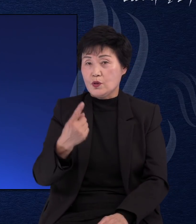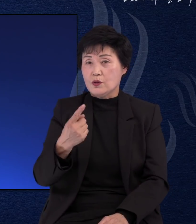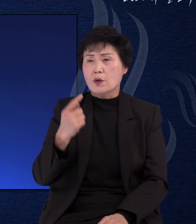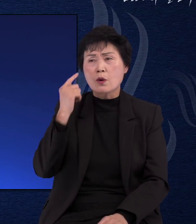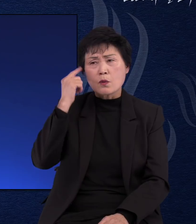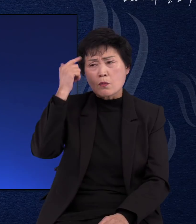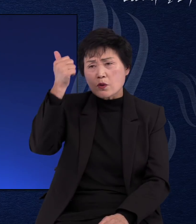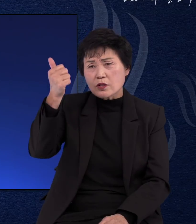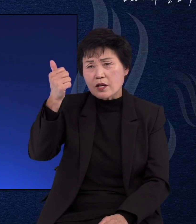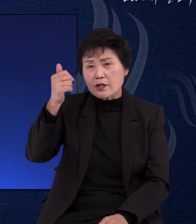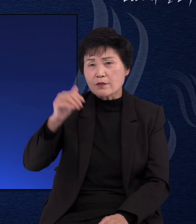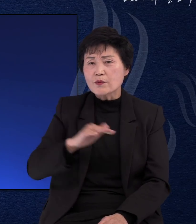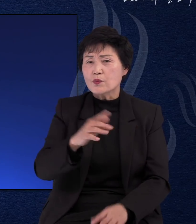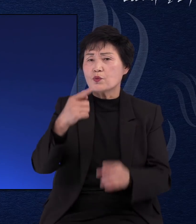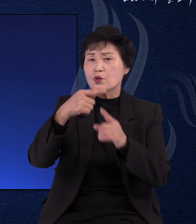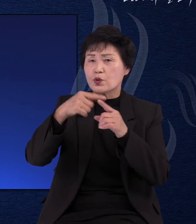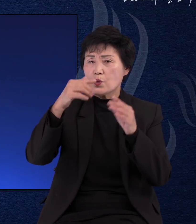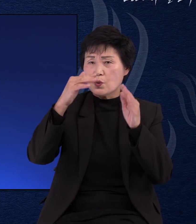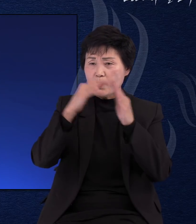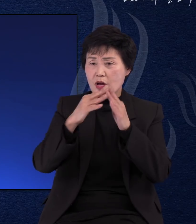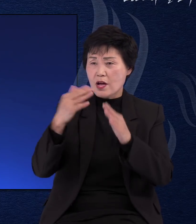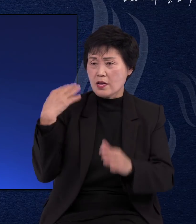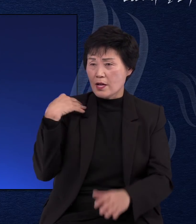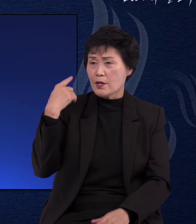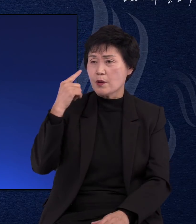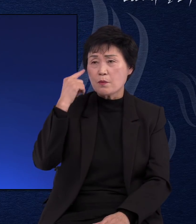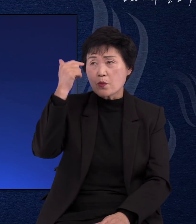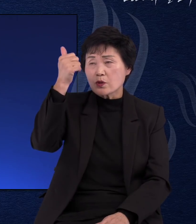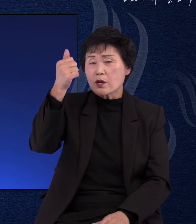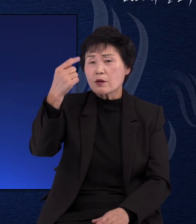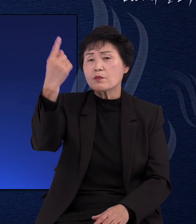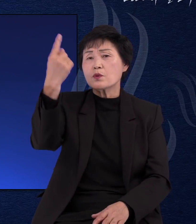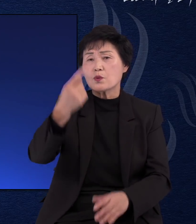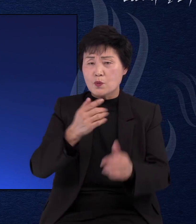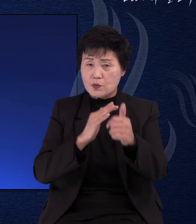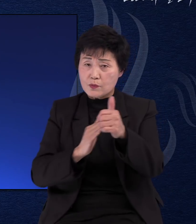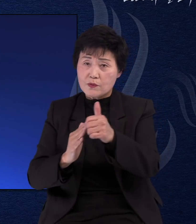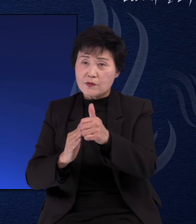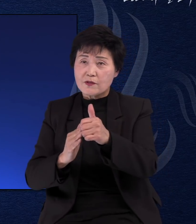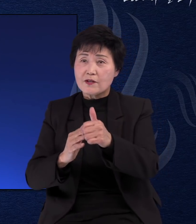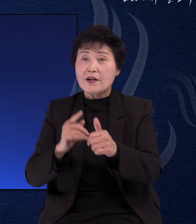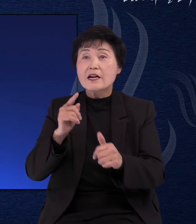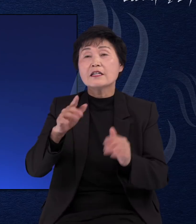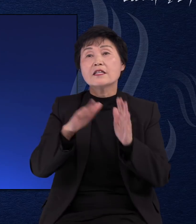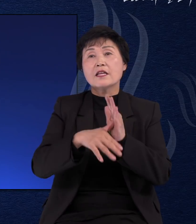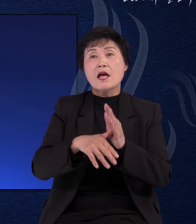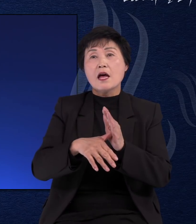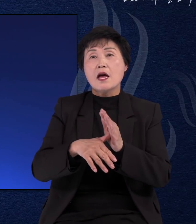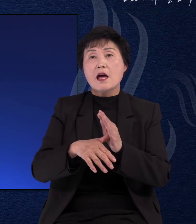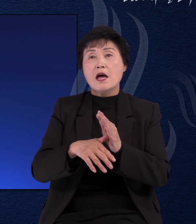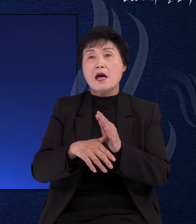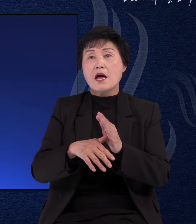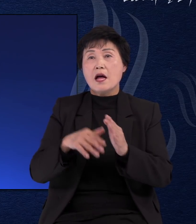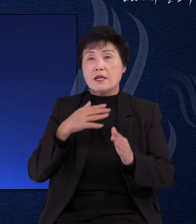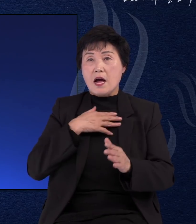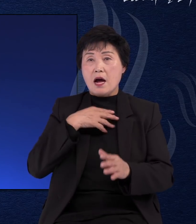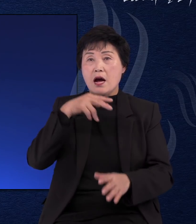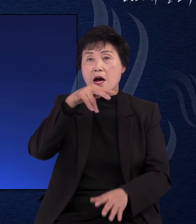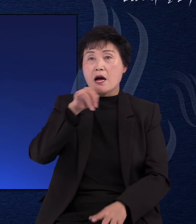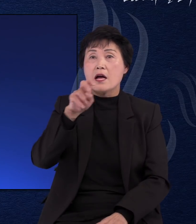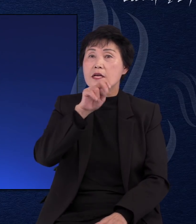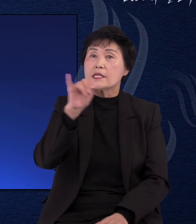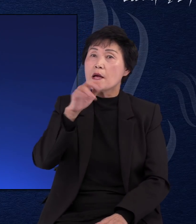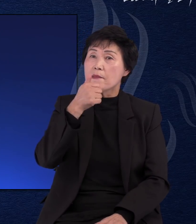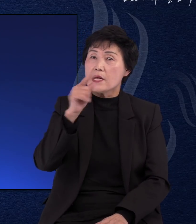와주십시오. 그때 뭐 우리 교회 성도님들하고, 세미한교회 성도님들하고 막 마찰이 생길 정도로 제가 단호하게